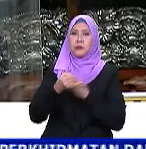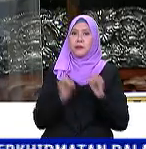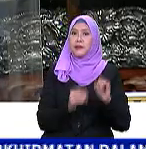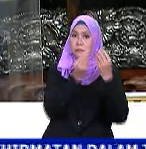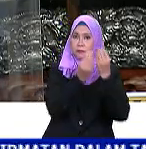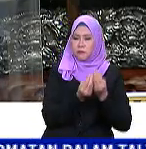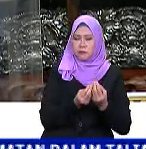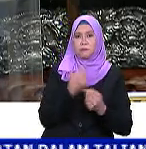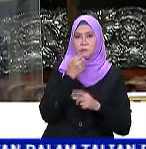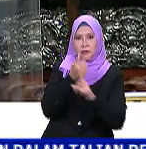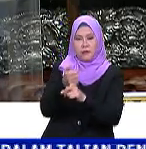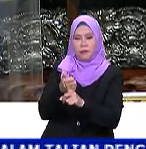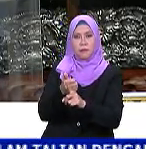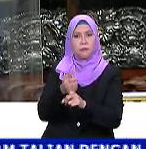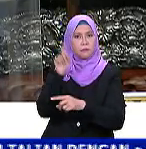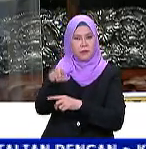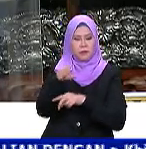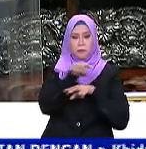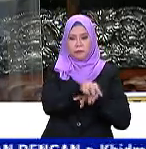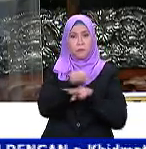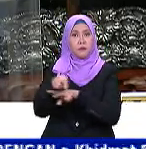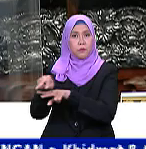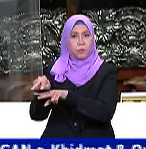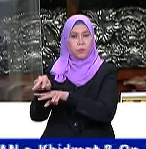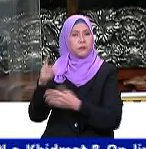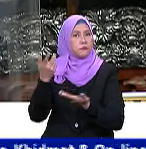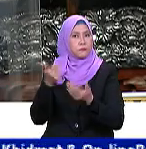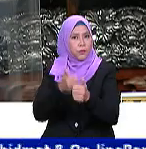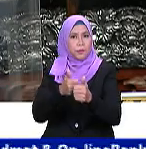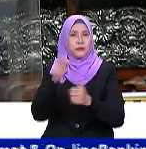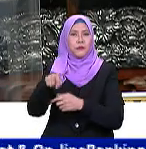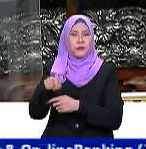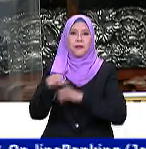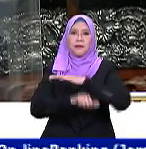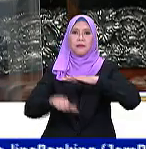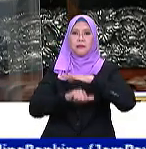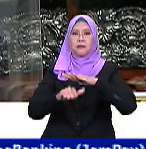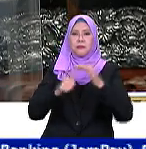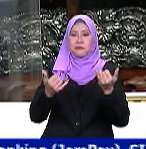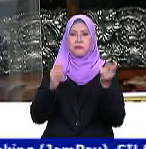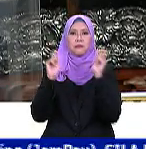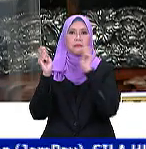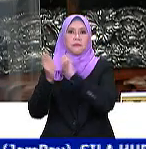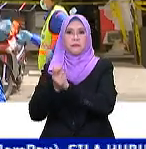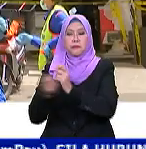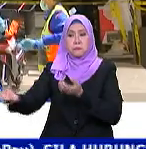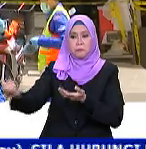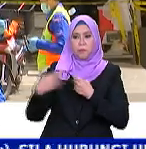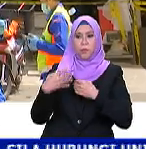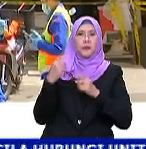membuat pemantauan secara harian ke atas beberapa keperluan asas dan melaporkan tren perubahan kepada